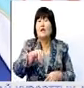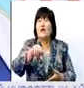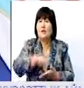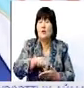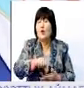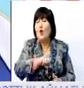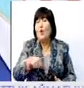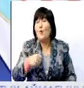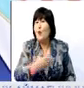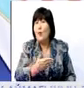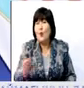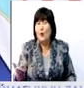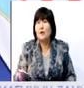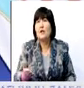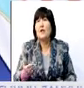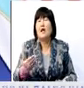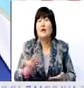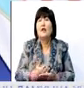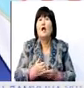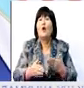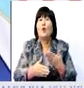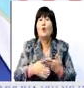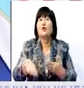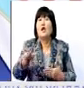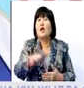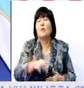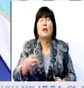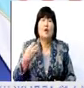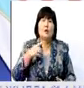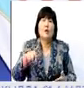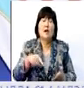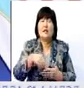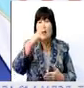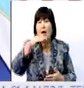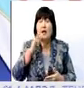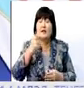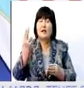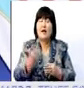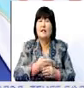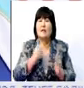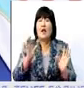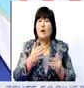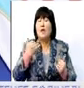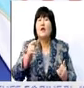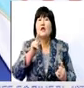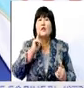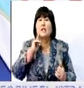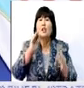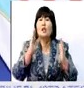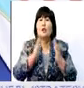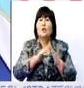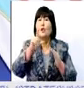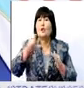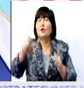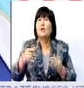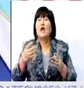өздеріңіз тіркеген жарнапылдардың барлығы да Қызылорда қаласындағы ата-анасының қамқорлығынсыз қалған жастар үйінің тұрғындарының